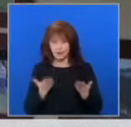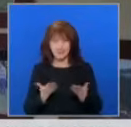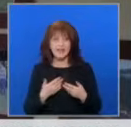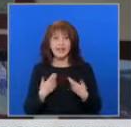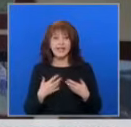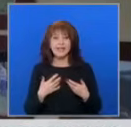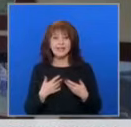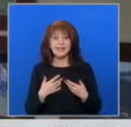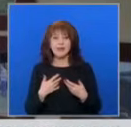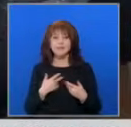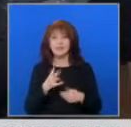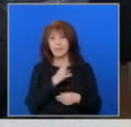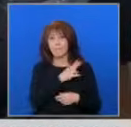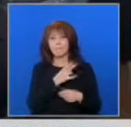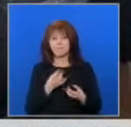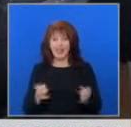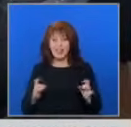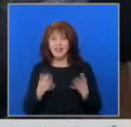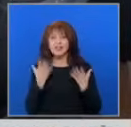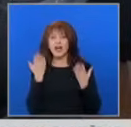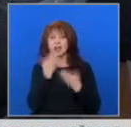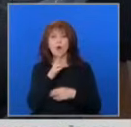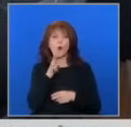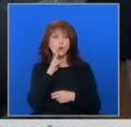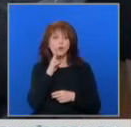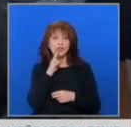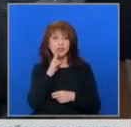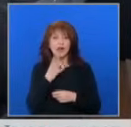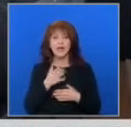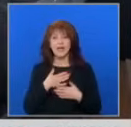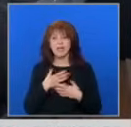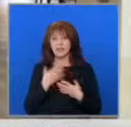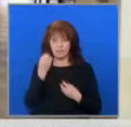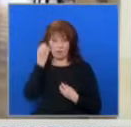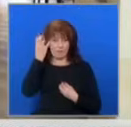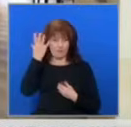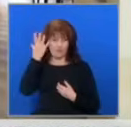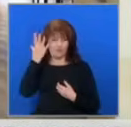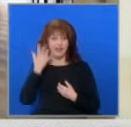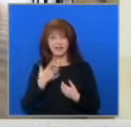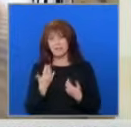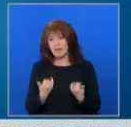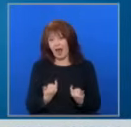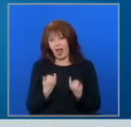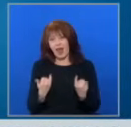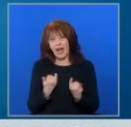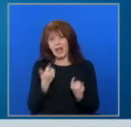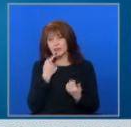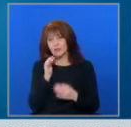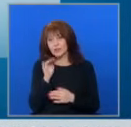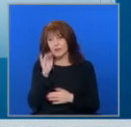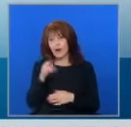Искам да стана начален учител. Искам да имам хубаво образование и да ми е лесно за напред.